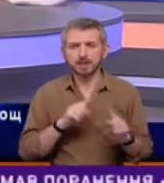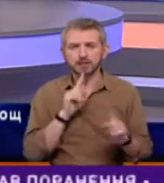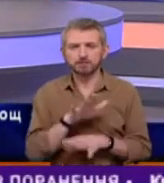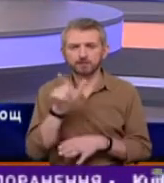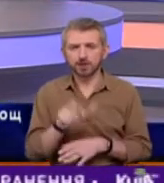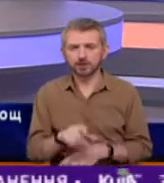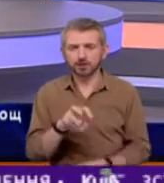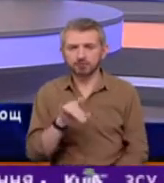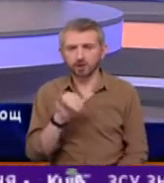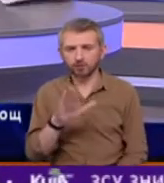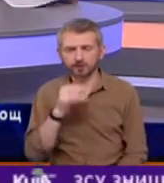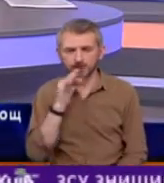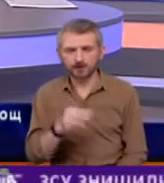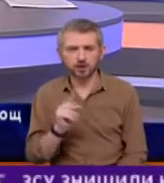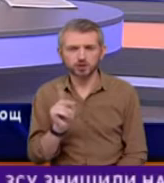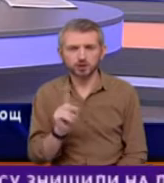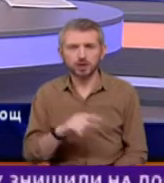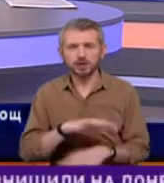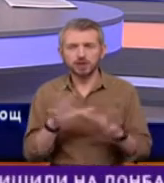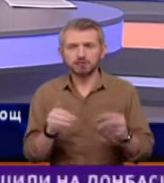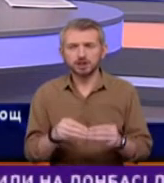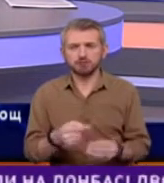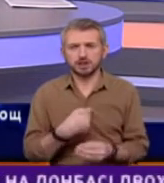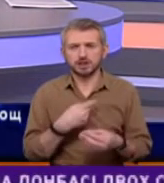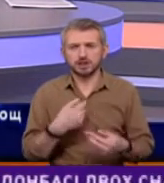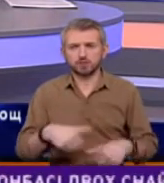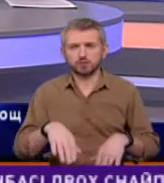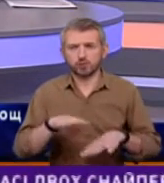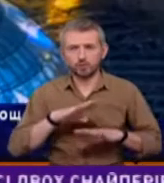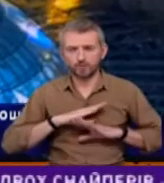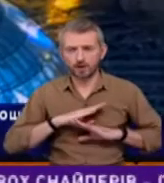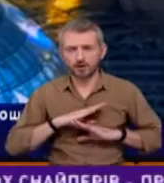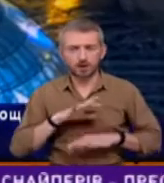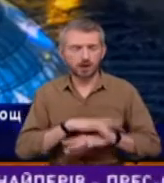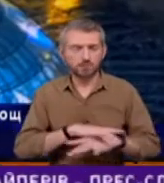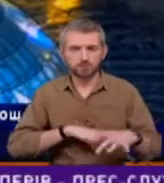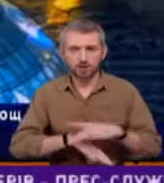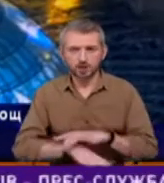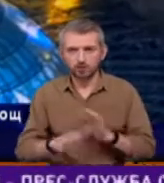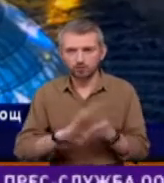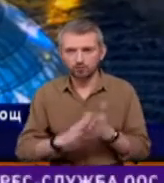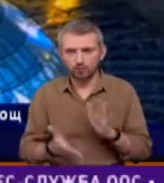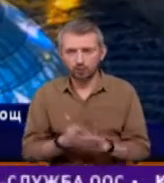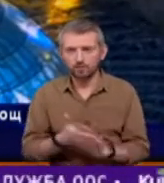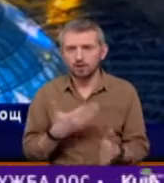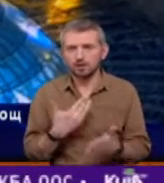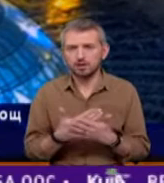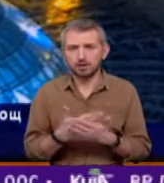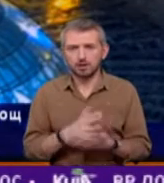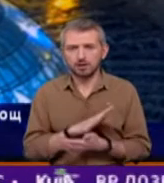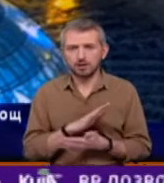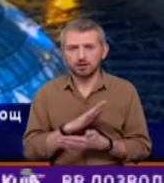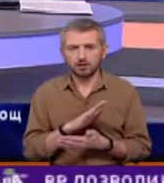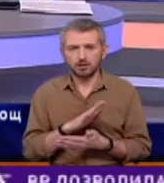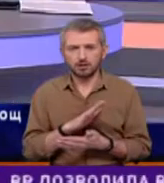Маруф, вона сказала, що, в принципі, мені запропонували кабальні умови, там, типу, ледь не враби мене, я